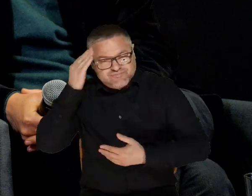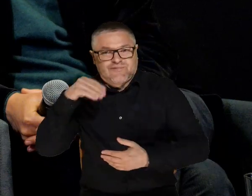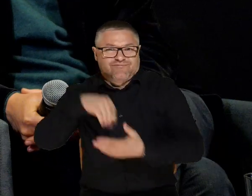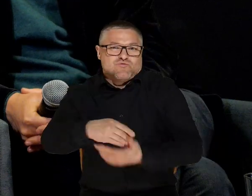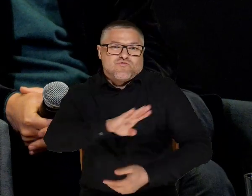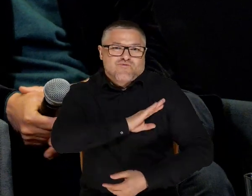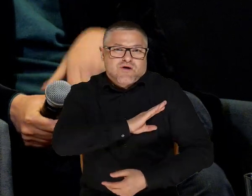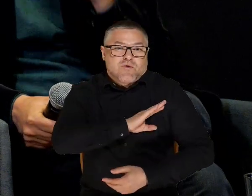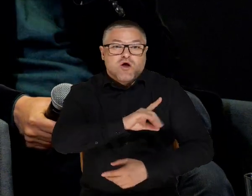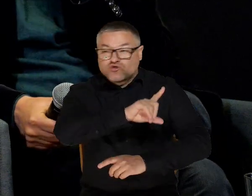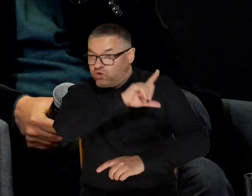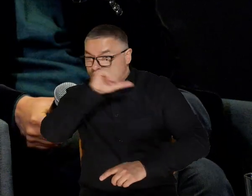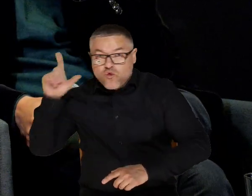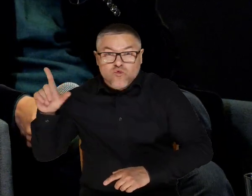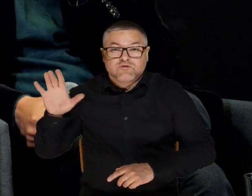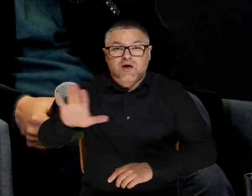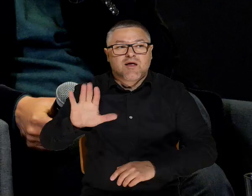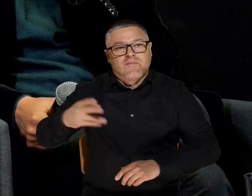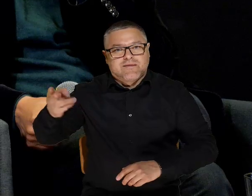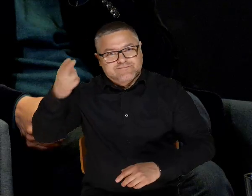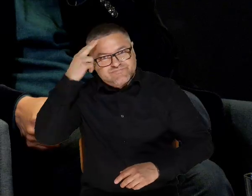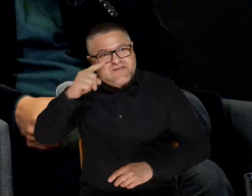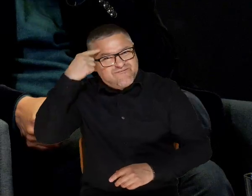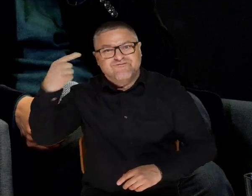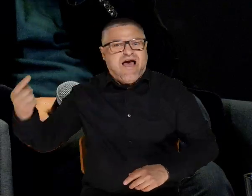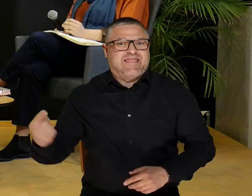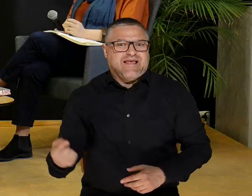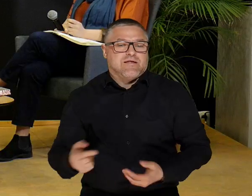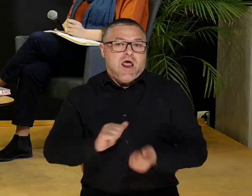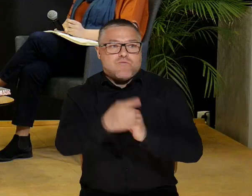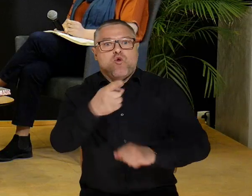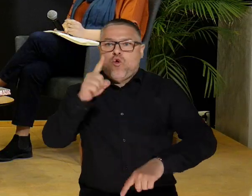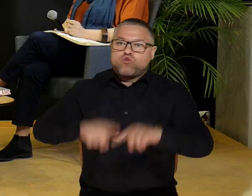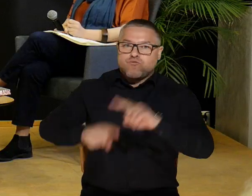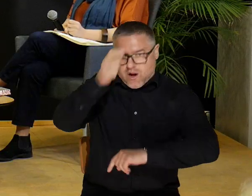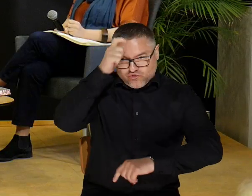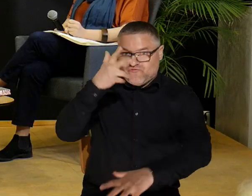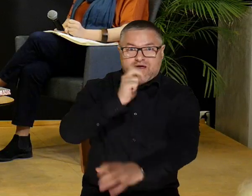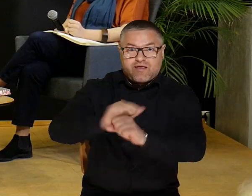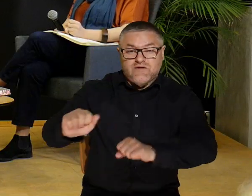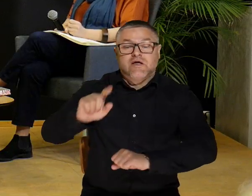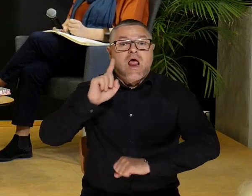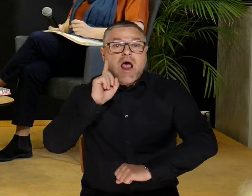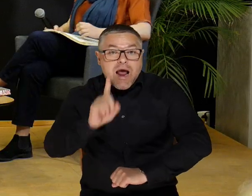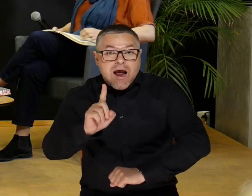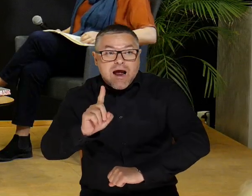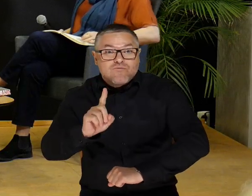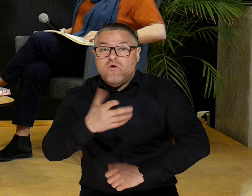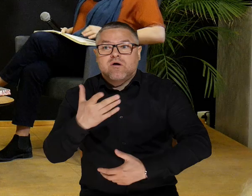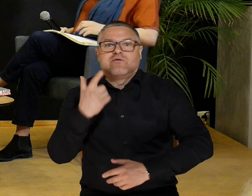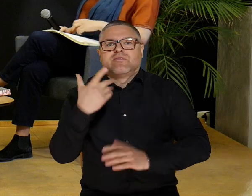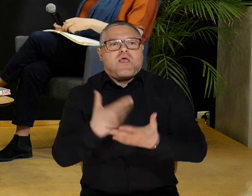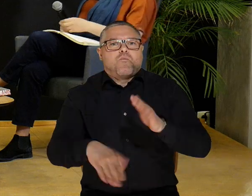No to ci ludzie mieli takich stygmat wariatu, prawda? Czyli albo jesteś normalnym człowiekiem, który nie chodzi